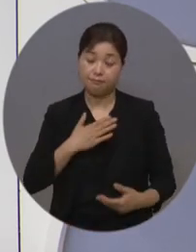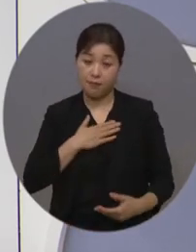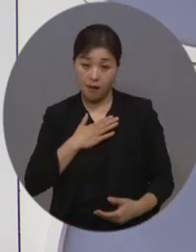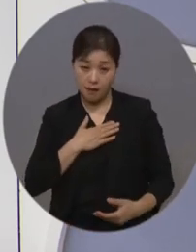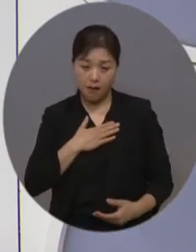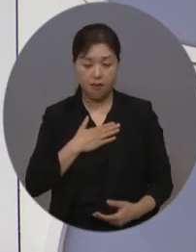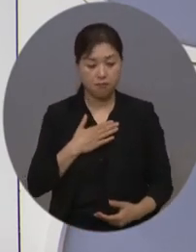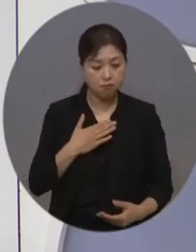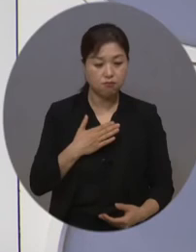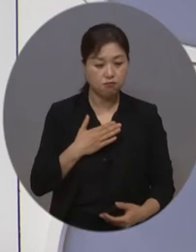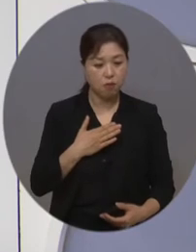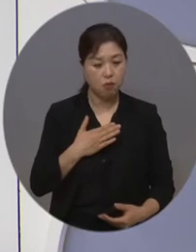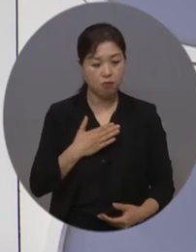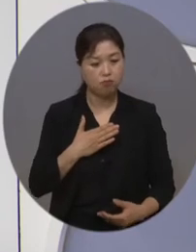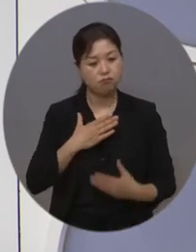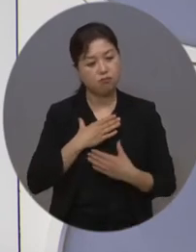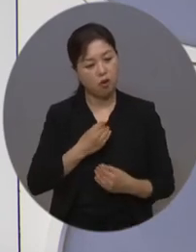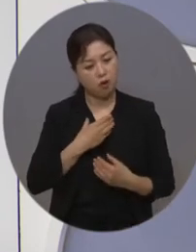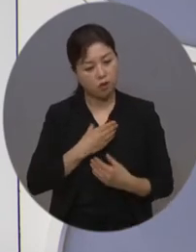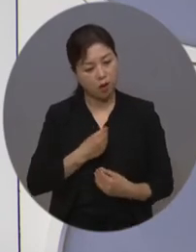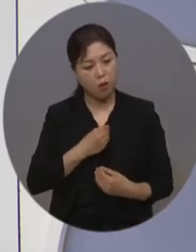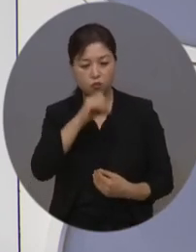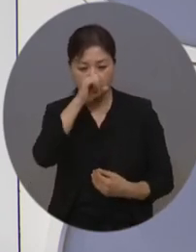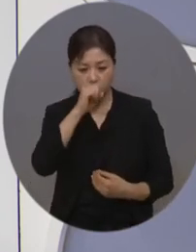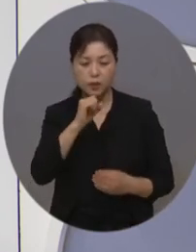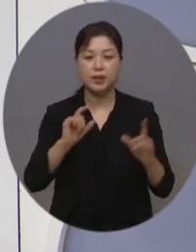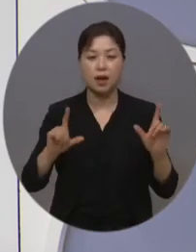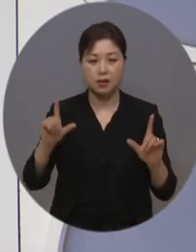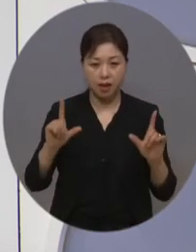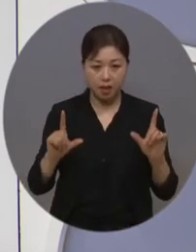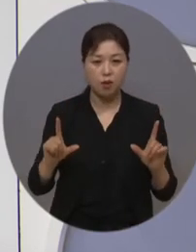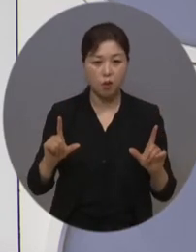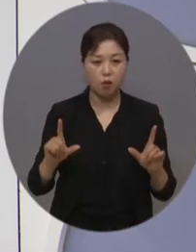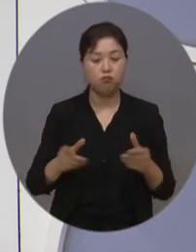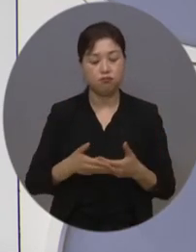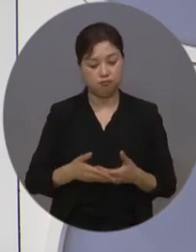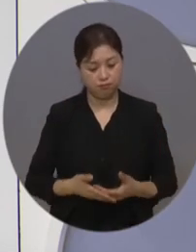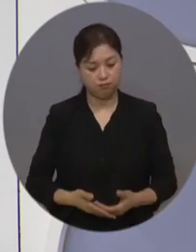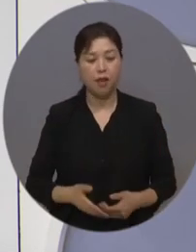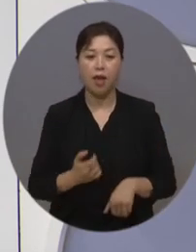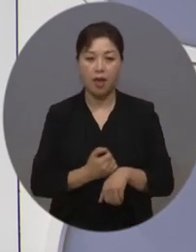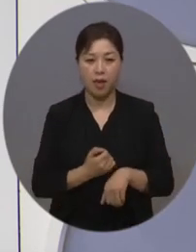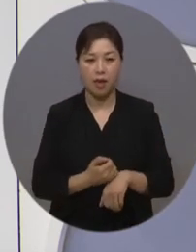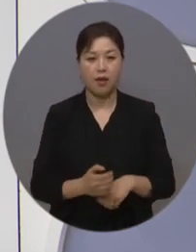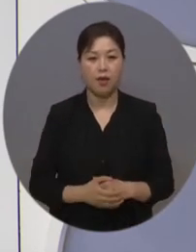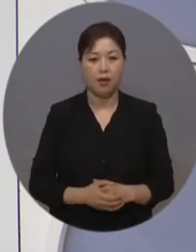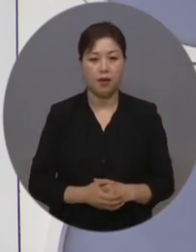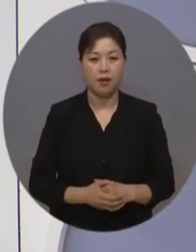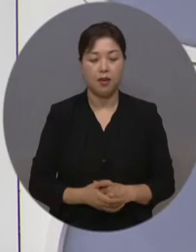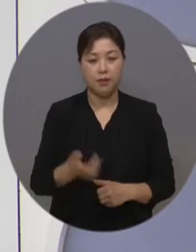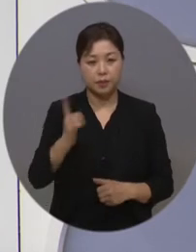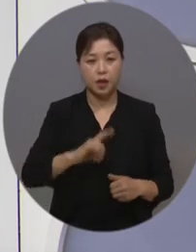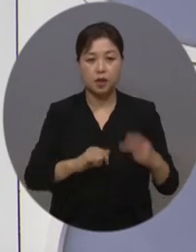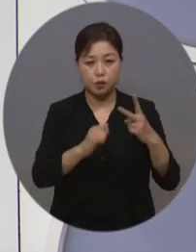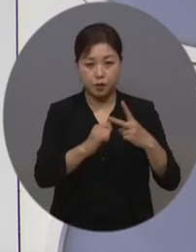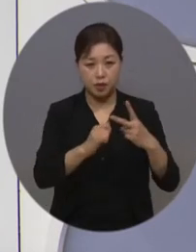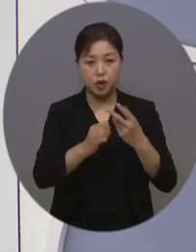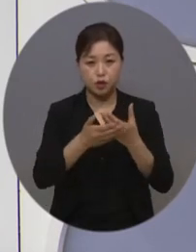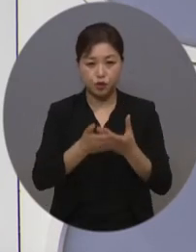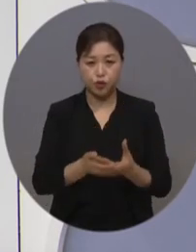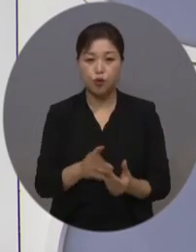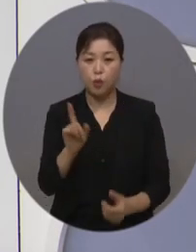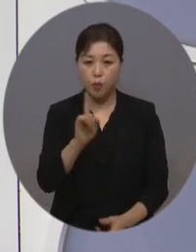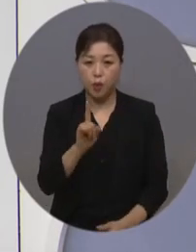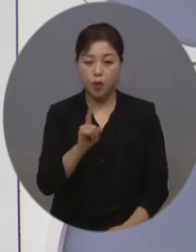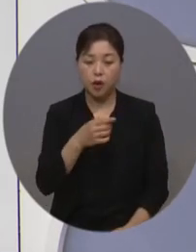어떤 자세든 자기가 편안한 자세로 우선 하면 되고요. 그 다음에 참 중요한 것은 아까도 이야기했지만